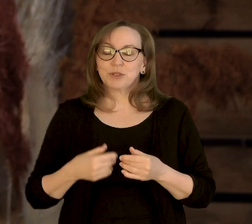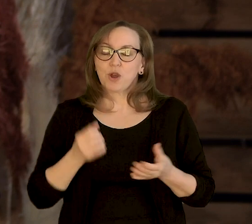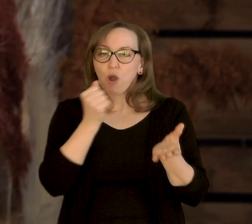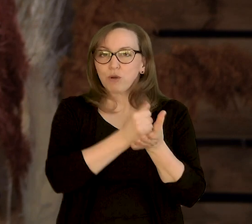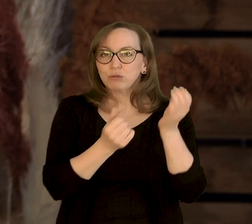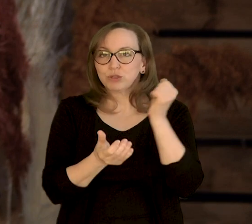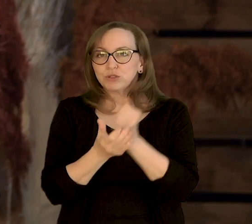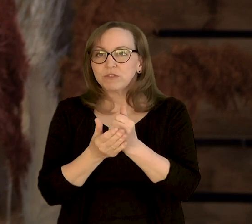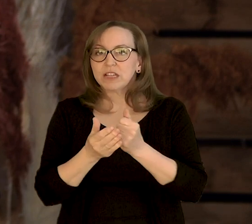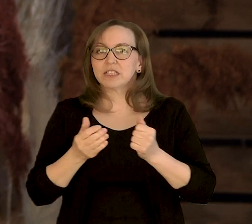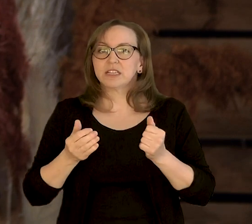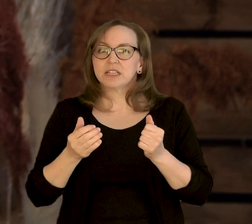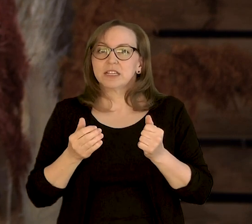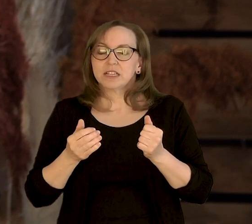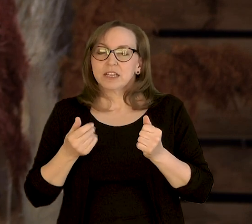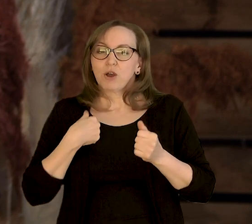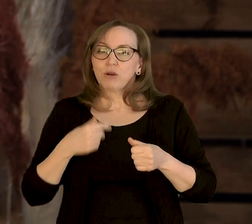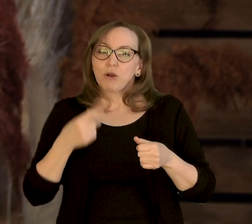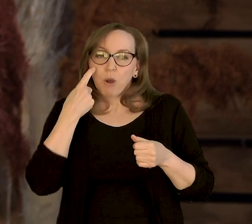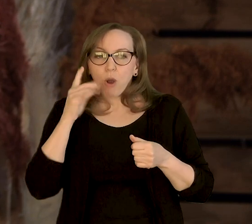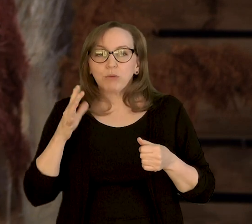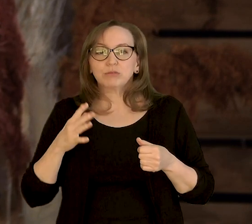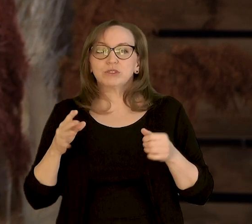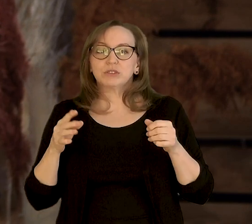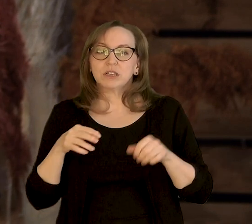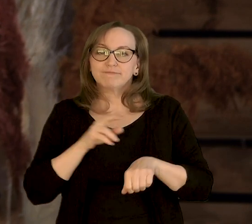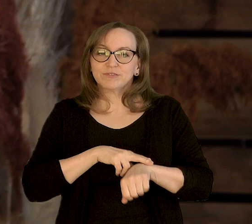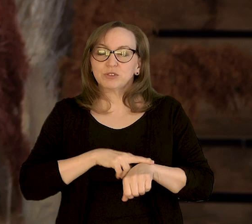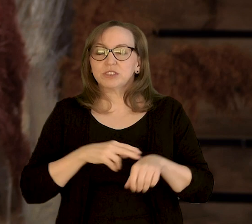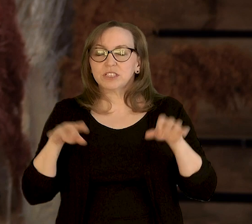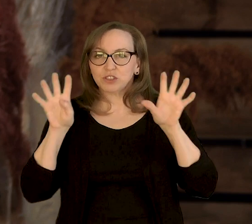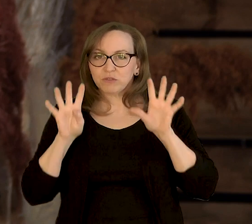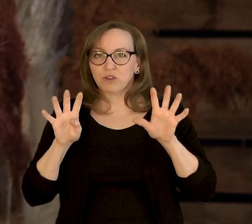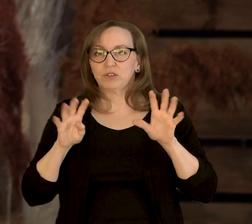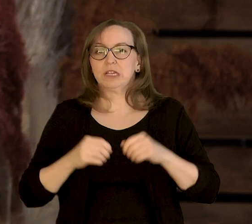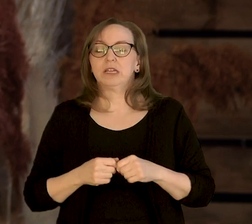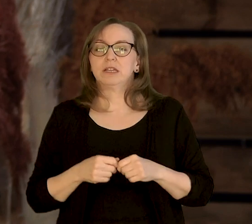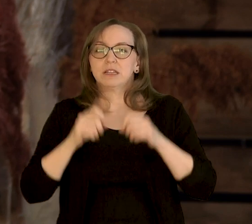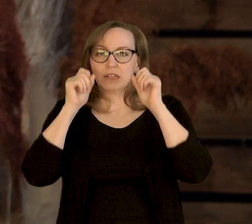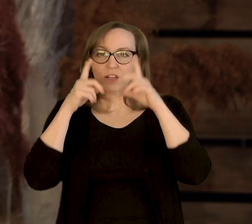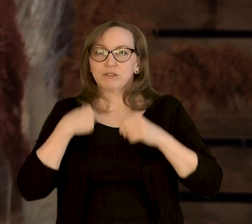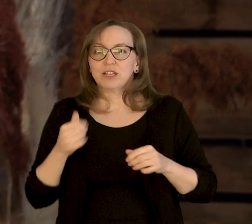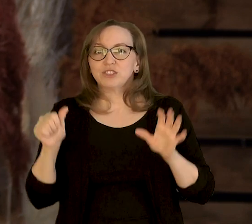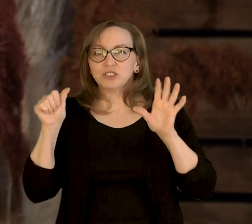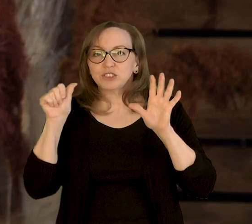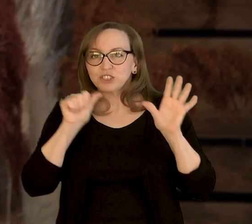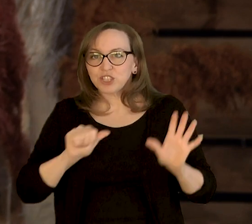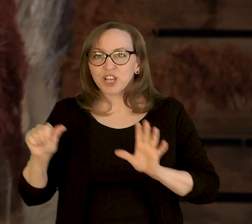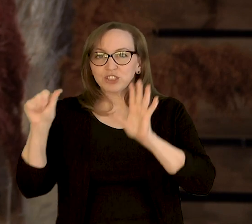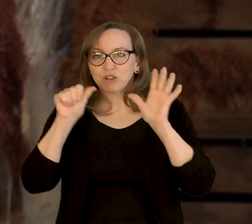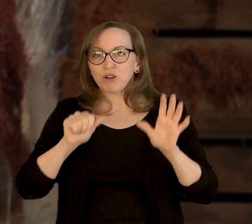około 9 rano i na krzyżu wisiał 6 godzin. Skazańcy